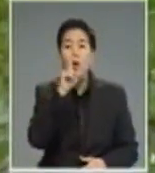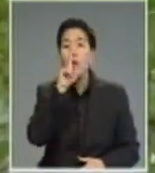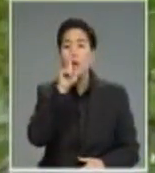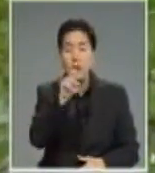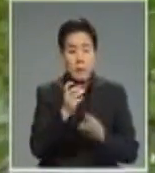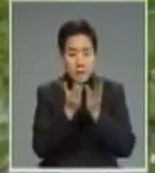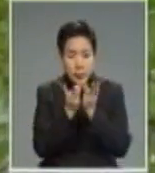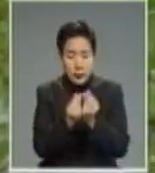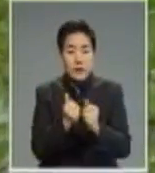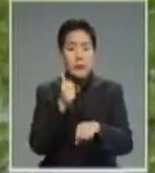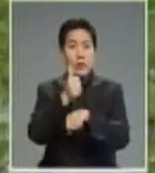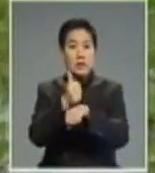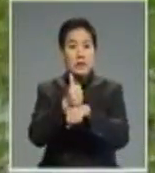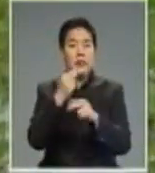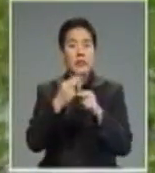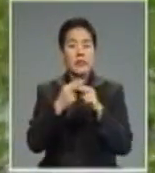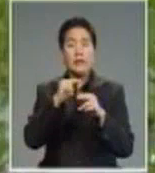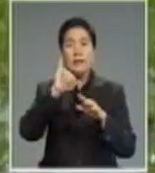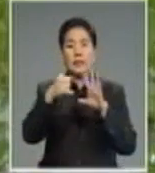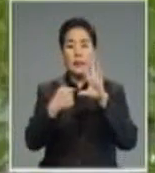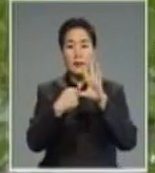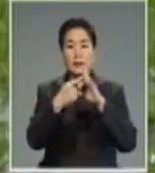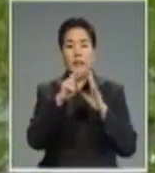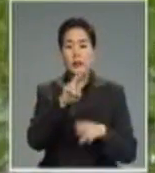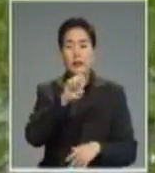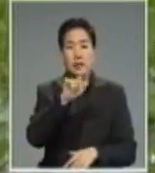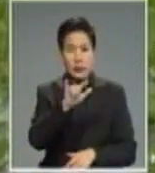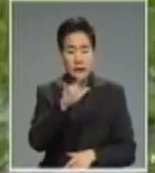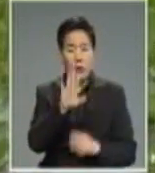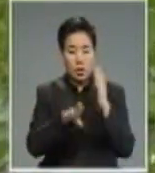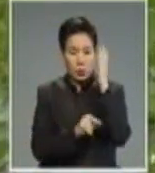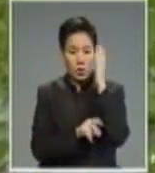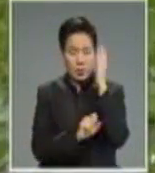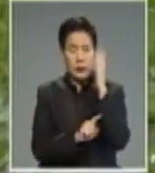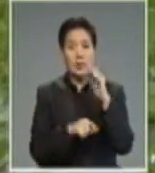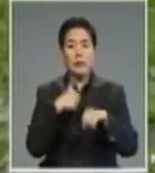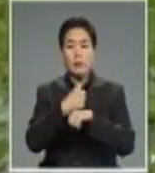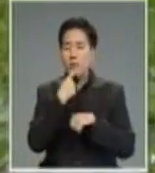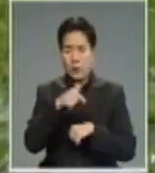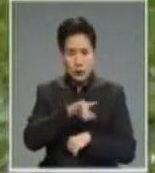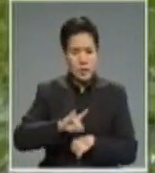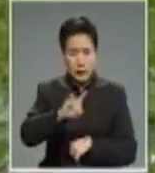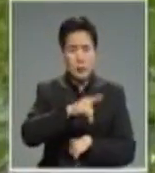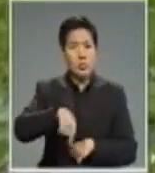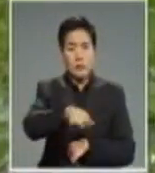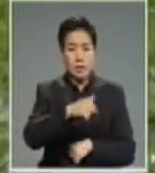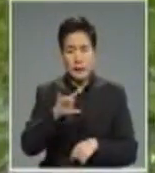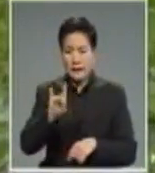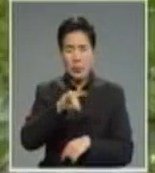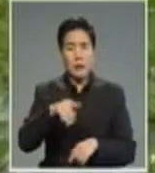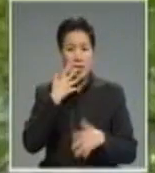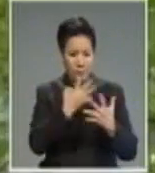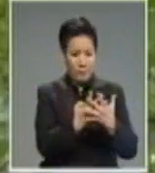เรื่องราวดังกล่าวจากนายจำเริญทิพยพงษ์ธาดาผู้ว่าราชการจังหวัดนครศรีธรรมราชค่ะท่านยืนยันค่ะว่าจระเข้ตัวดังกล่าวนั้นไม่